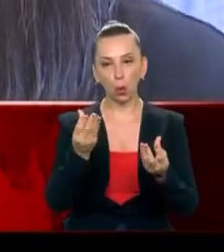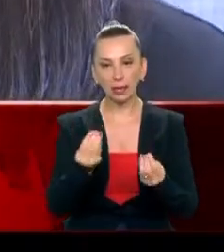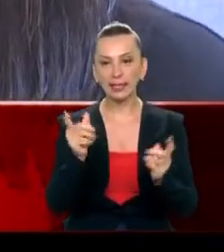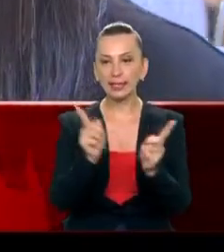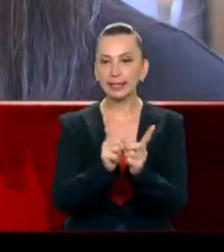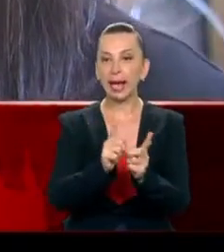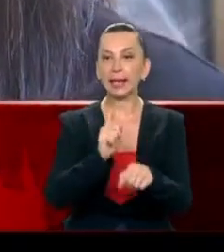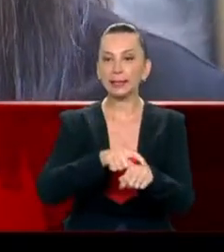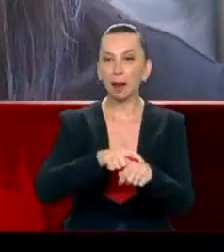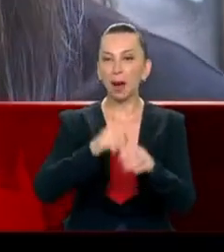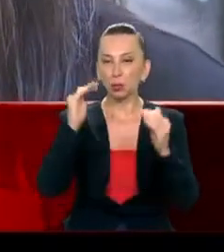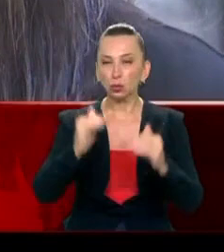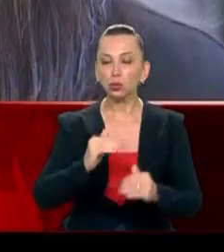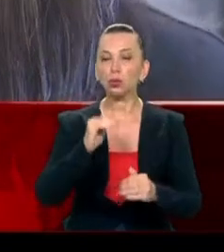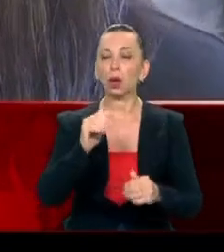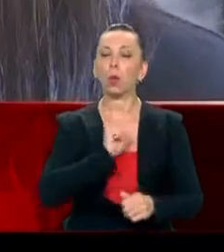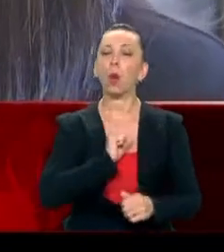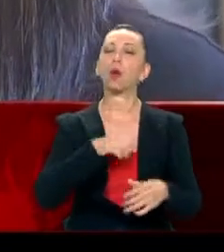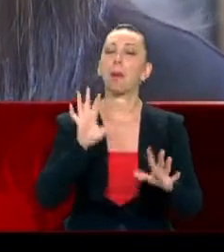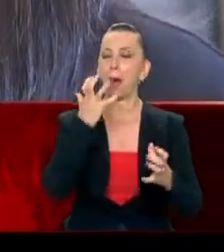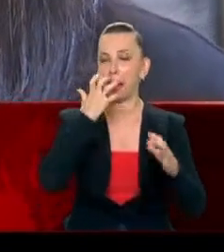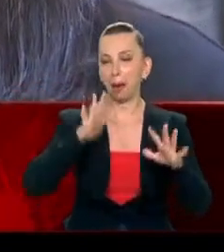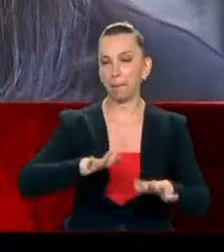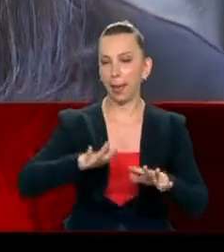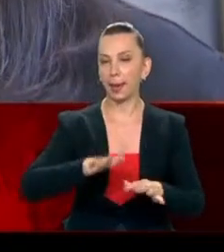kısa vadeli düşüşlerde panik yapmadan beklemek